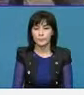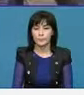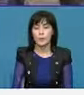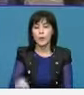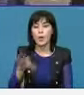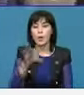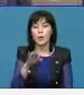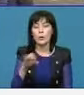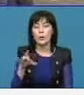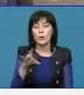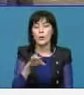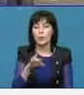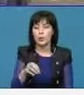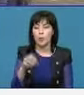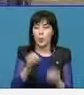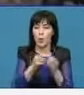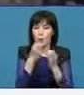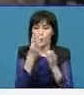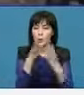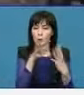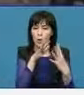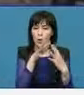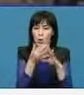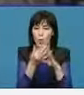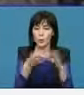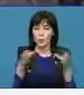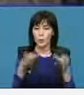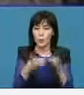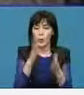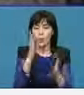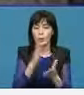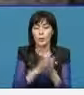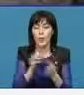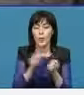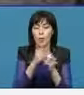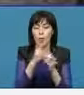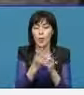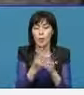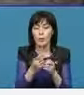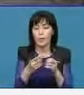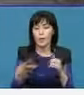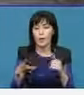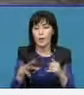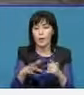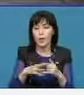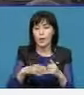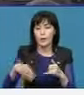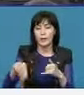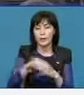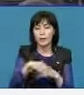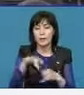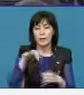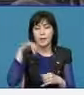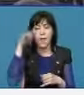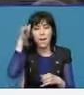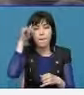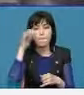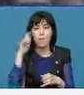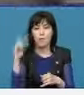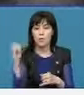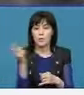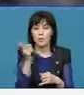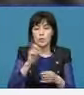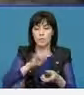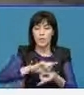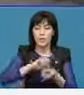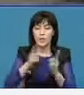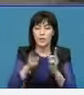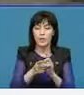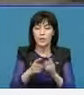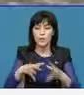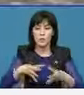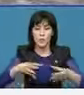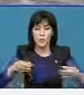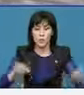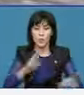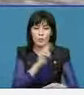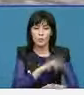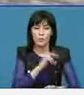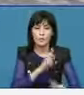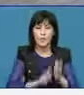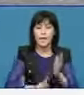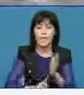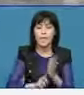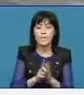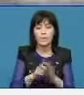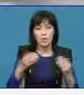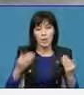Отырар ауданында 13 ауыл округі бар. Оның 11-і егін және мал шаруашылығымен айналысады. Көктемгі дала жұмыстарына білек сыбана кіріскен